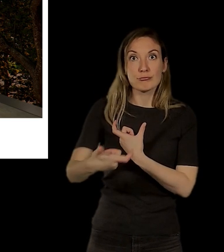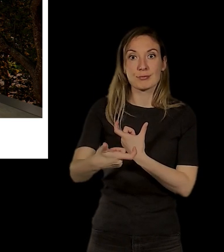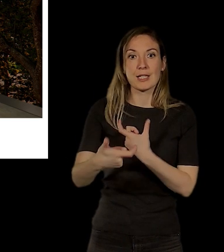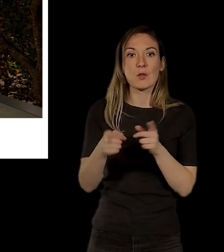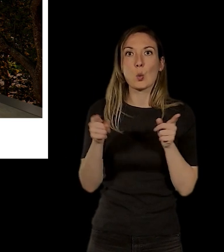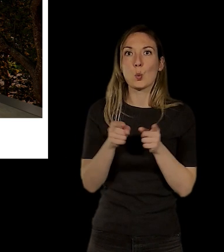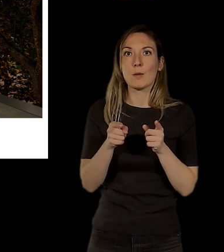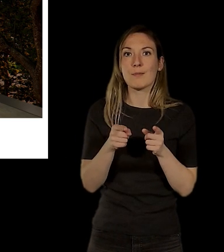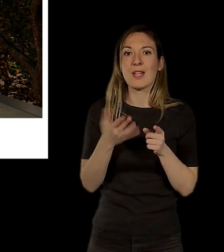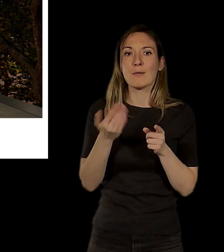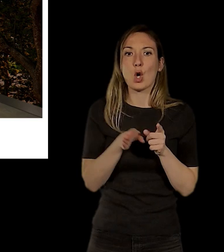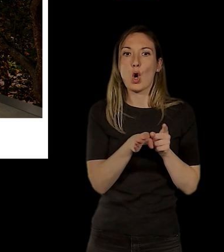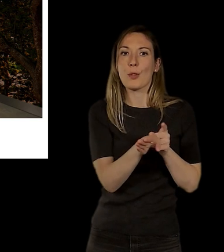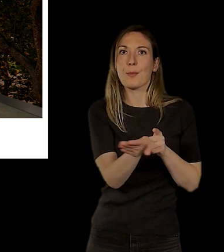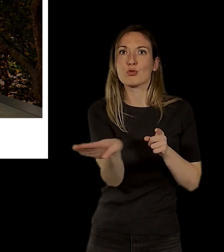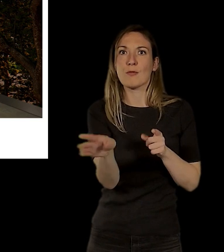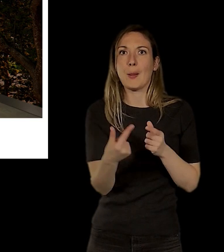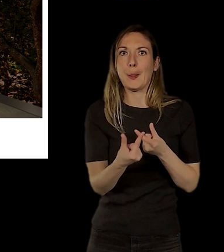zúžení o odbočovací pruh,